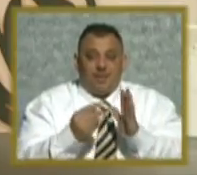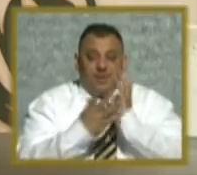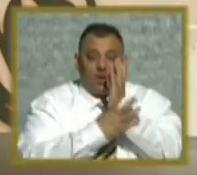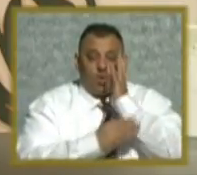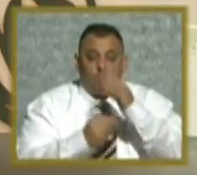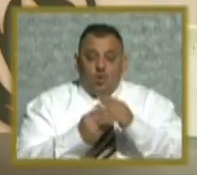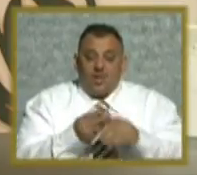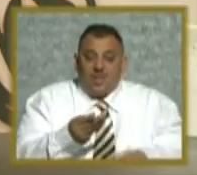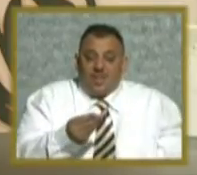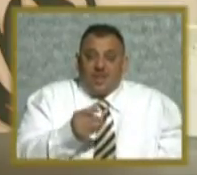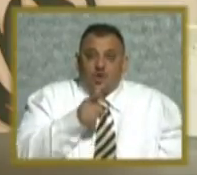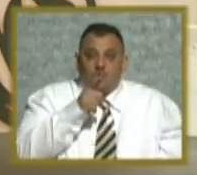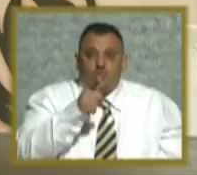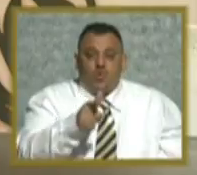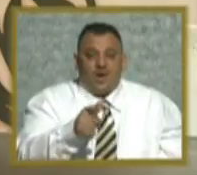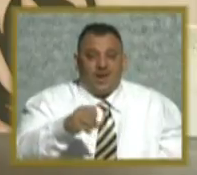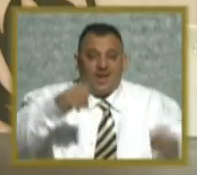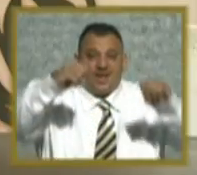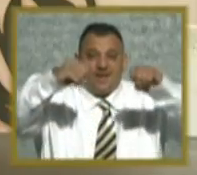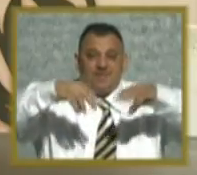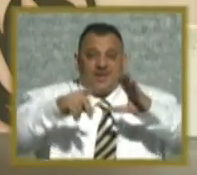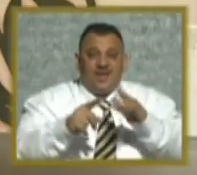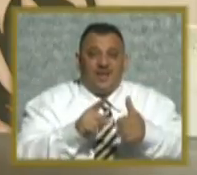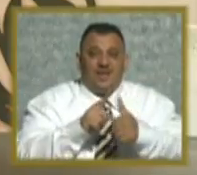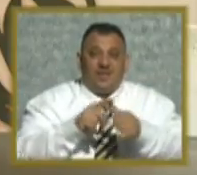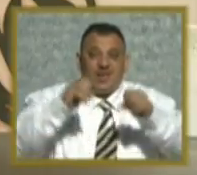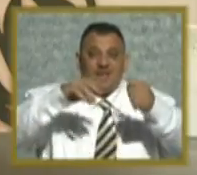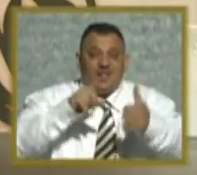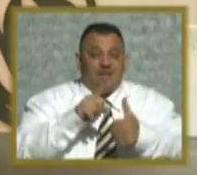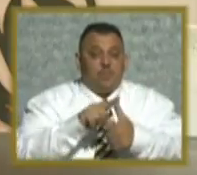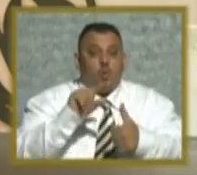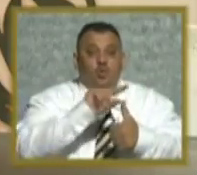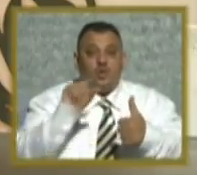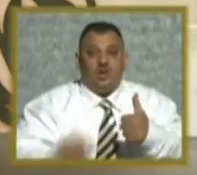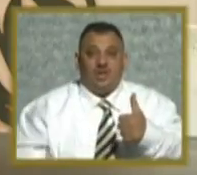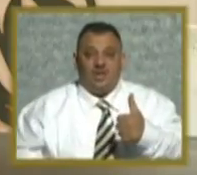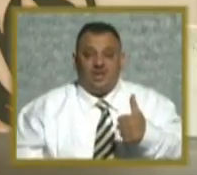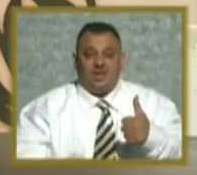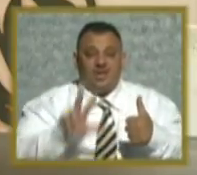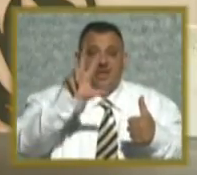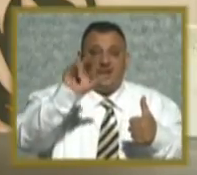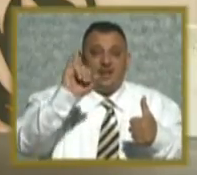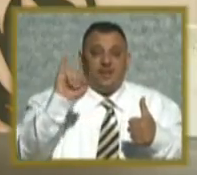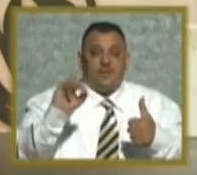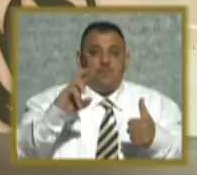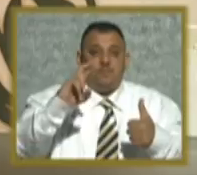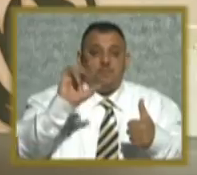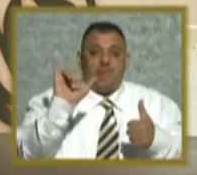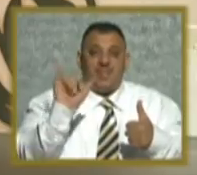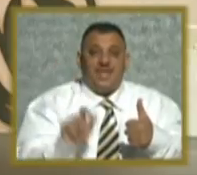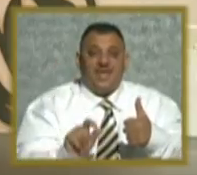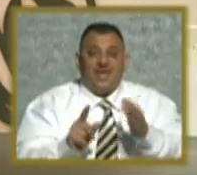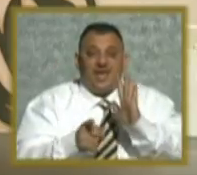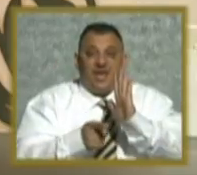ماء العمل. يا اخ ابو عادل بارك، ابو عفوا ابو علي بارك الله فيك، بالنسبه للمذي والودي،